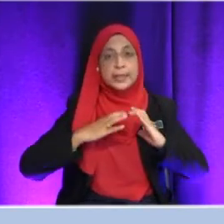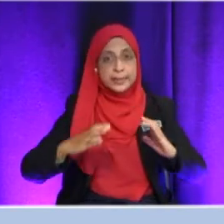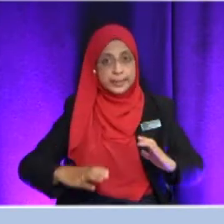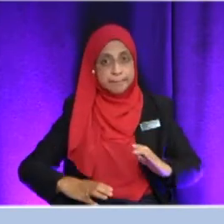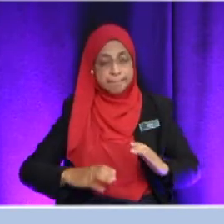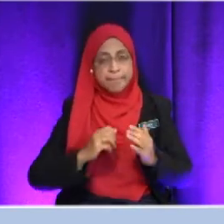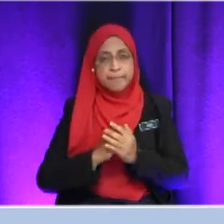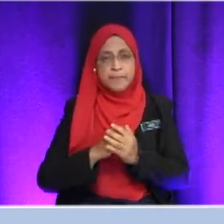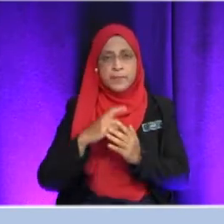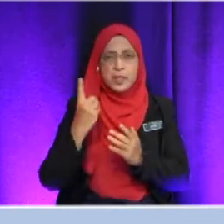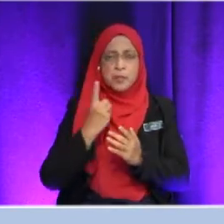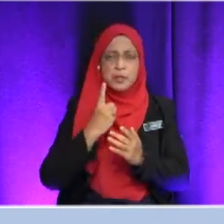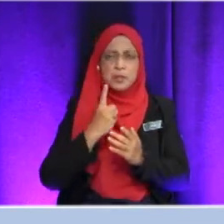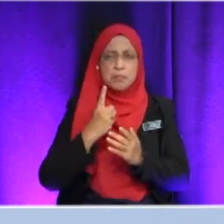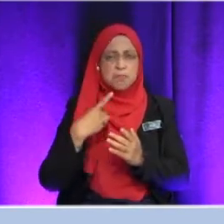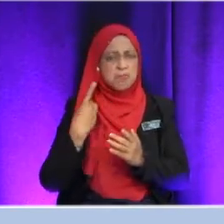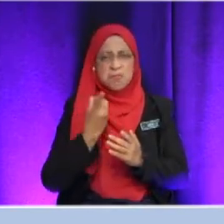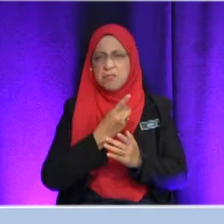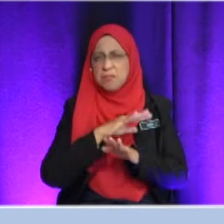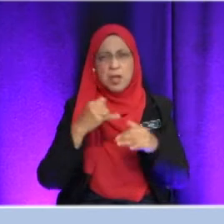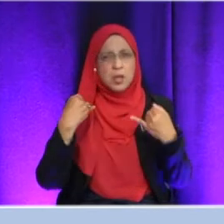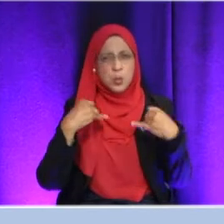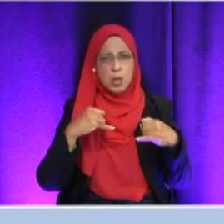selalunya Caca ini kita